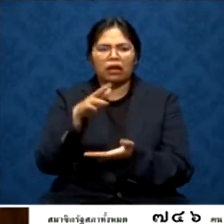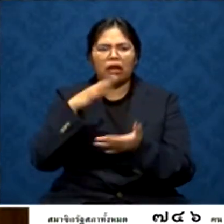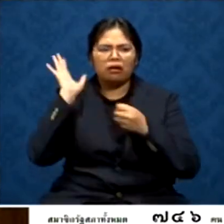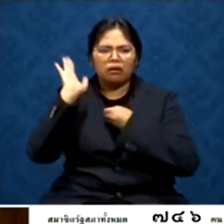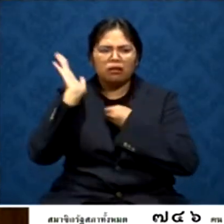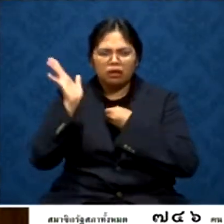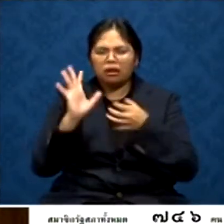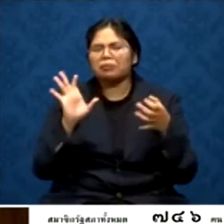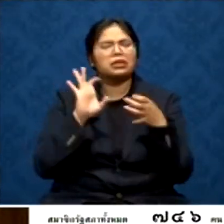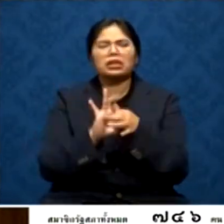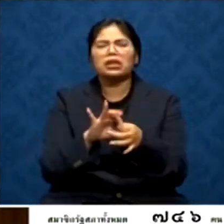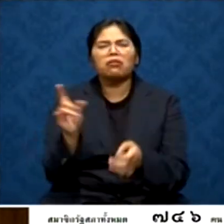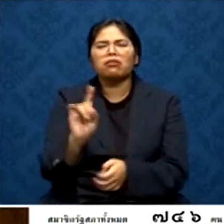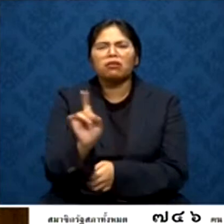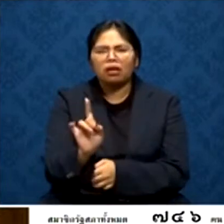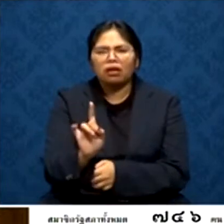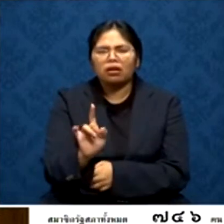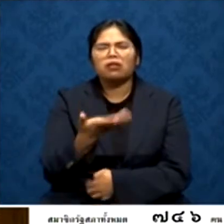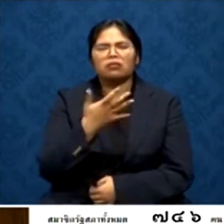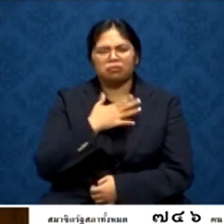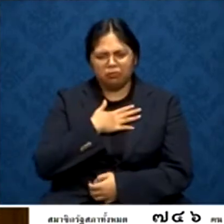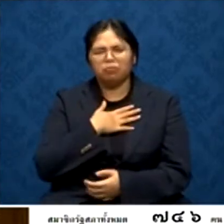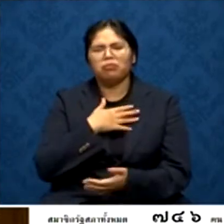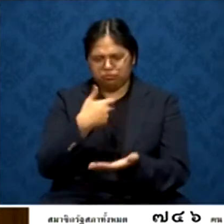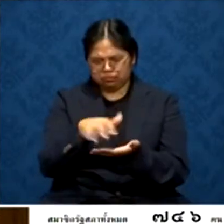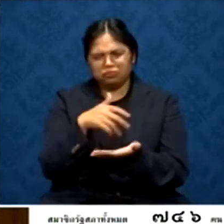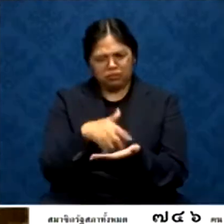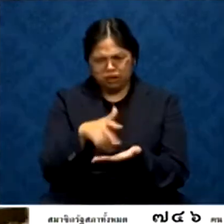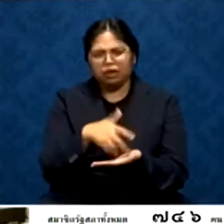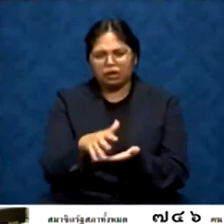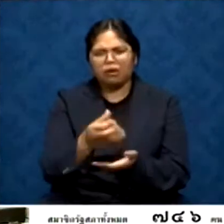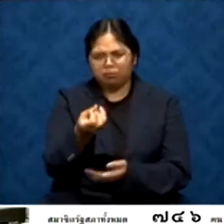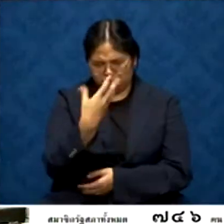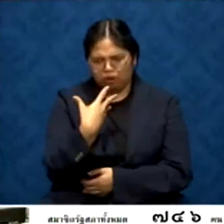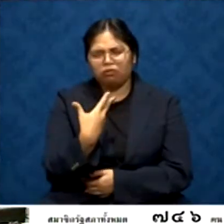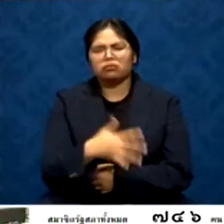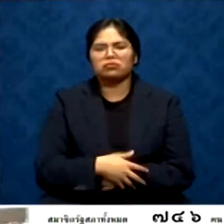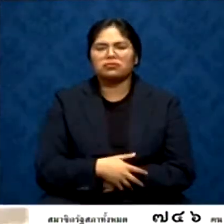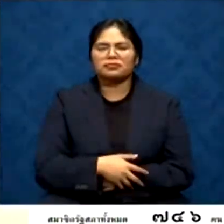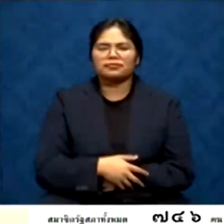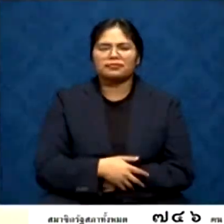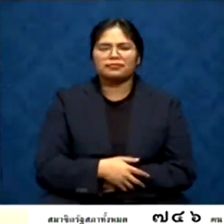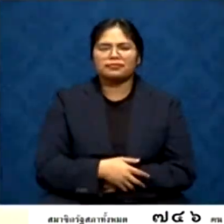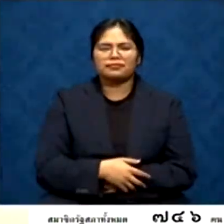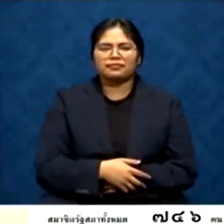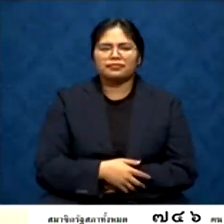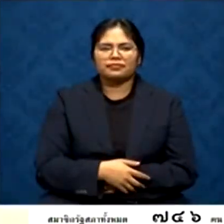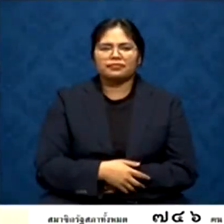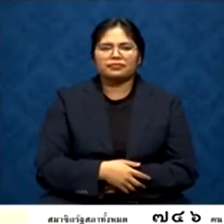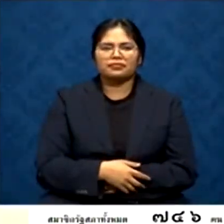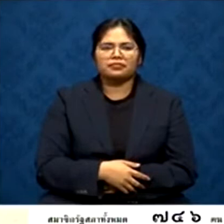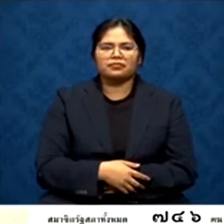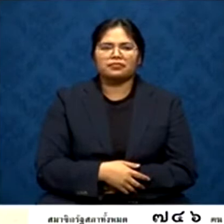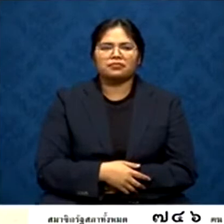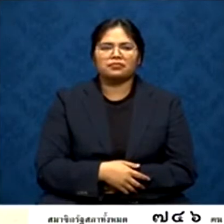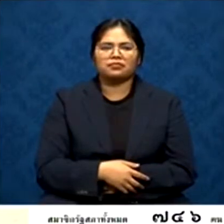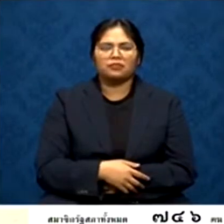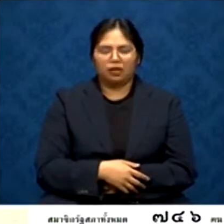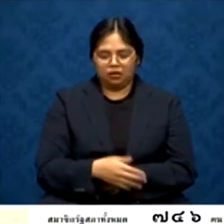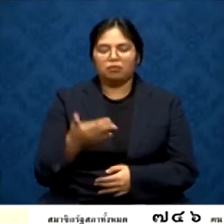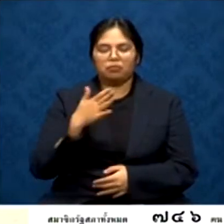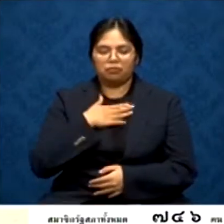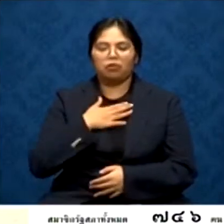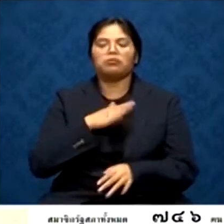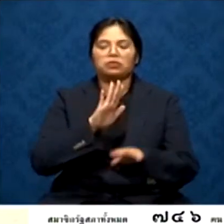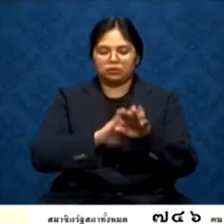ผมหน่อยครับท่านประธานช่วยวินิจฉัยด้วยครับ ผมได้เตือนคุณรังสิมันต์ไปแ